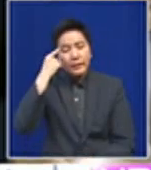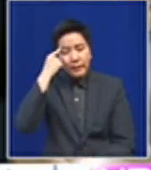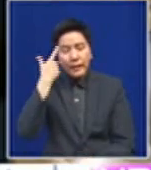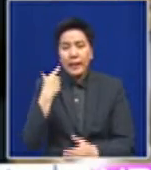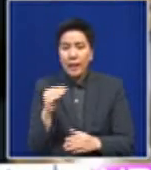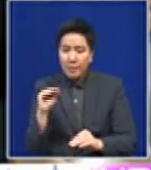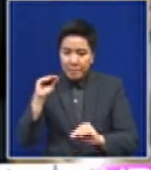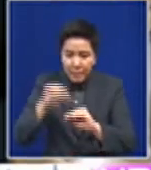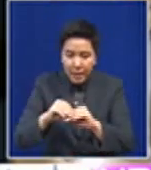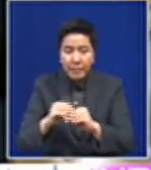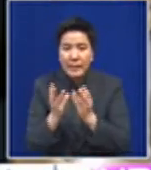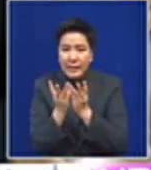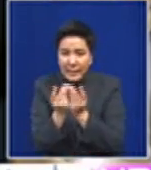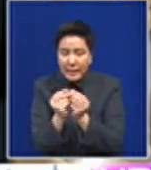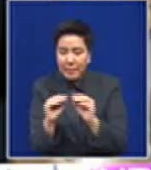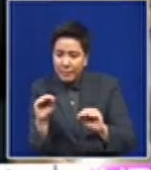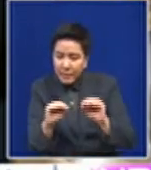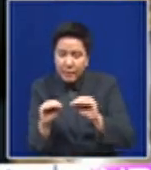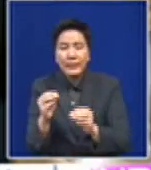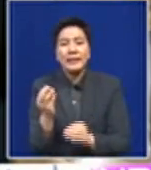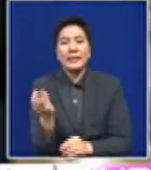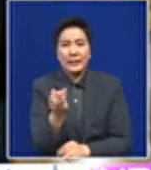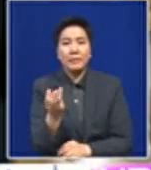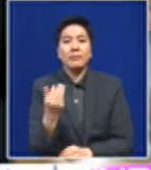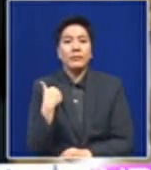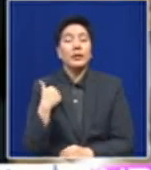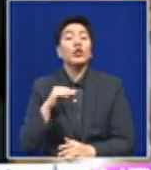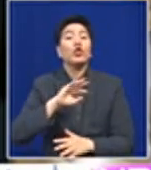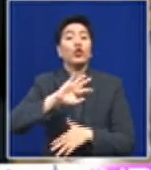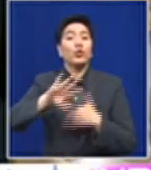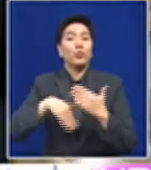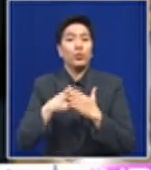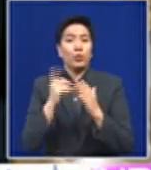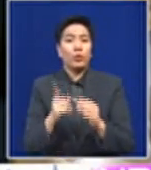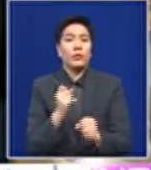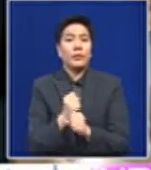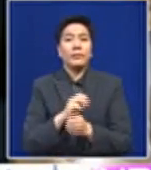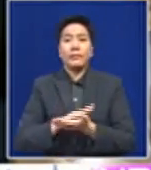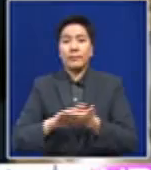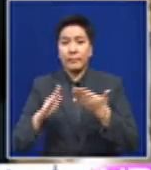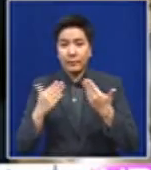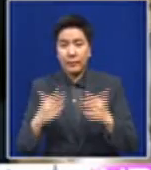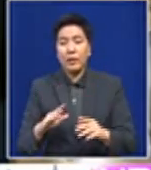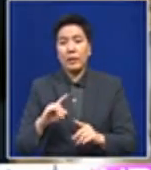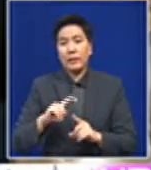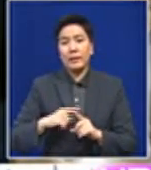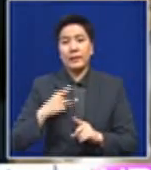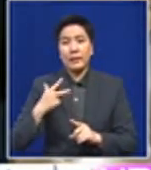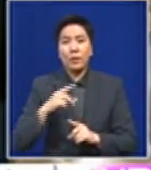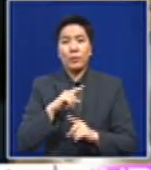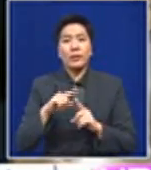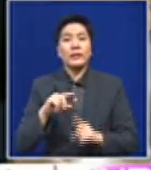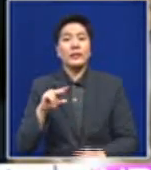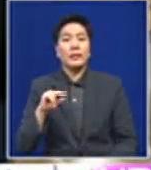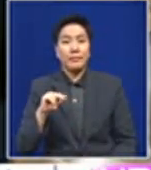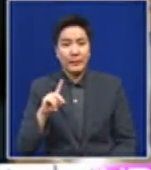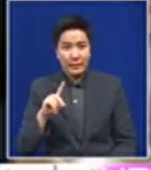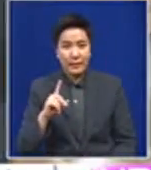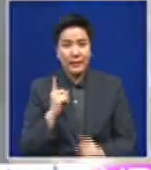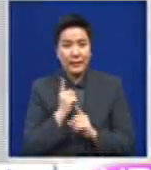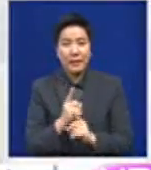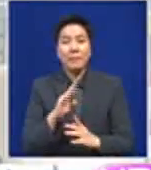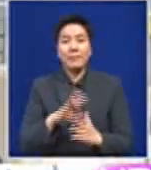ละเอียดเพิ่มเติมแล้วก็ขยับกันนิดหน่อยนะครับซึ่งในทั้งหมดเนี่ยเราจะต้องทำให้เสร็จภายใน31มีนานี้ตามกำหนดอยู่แล้ว